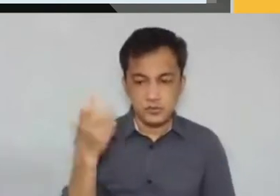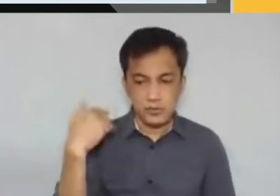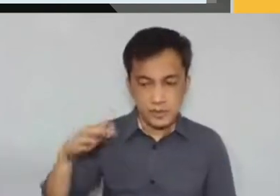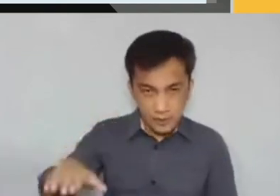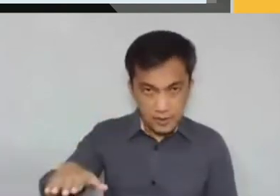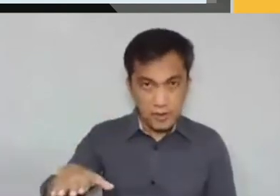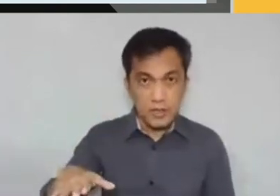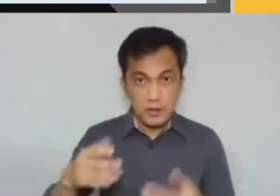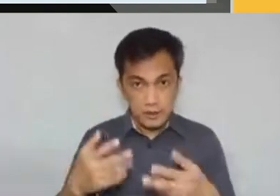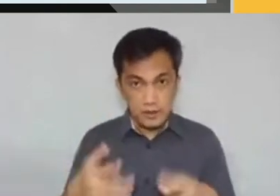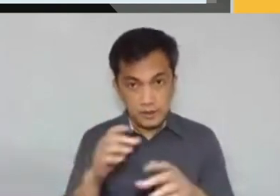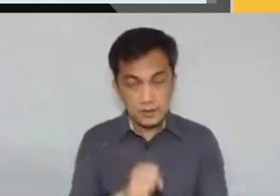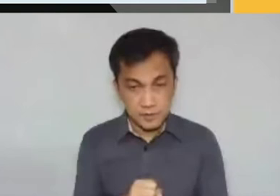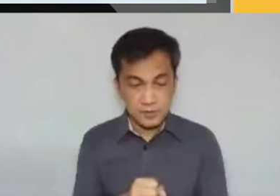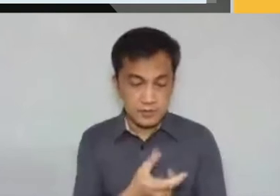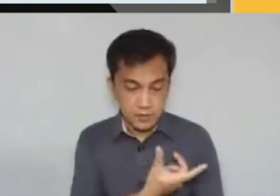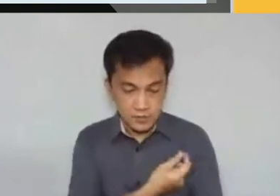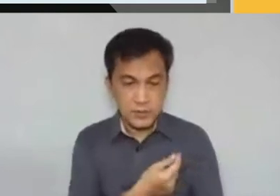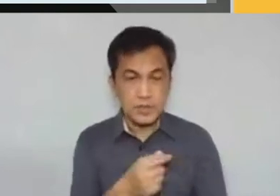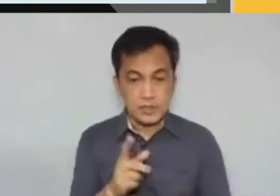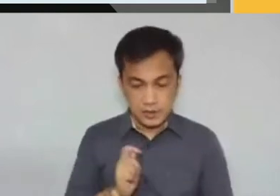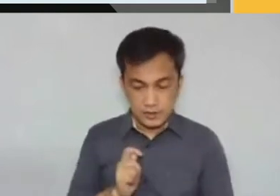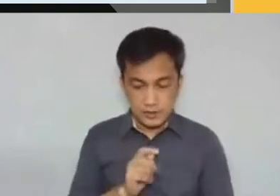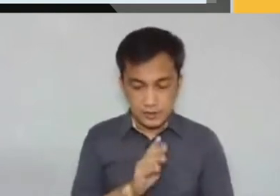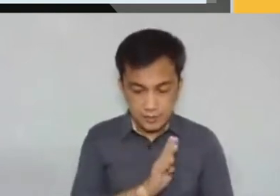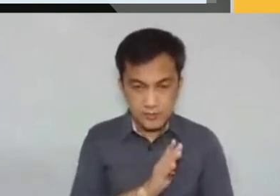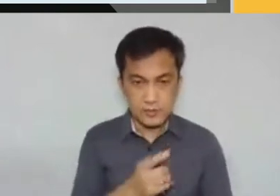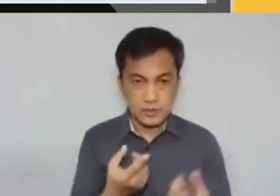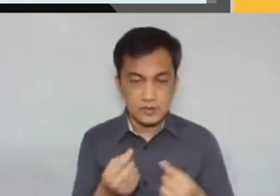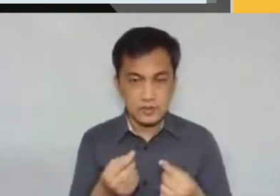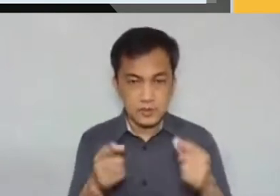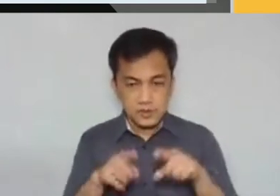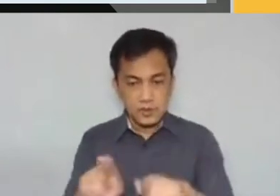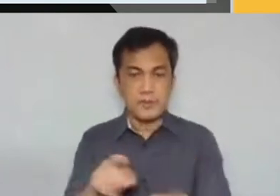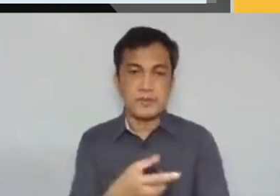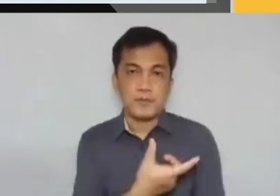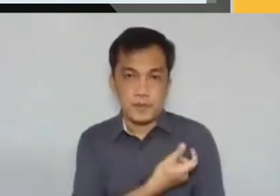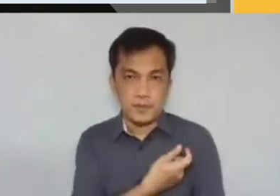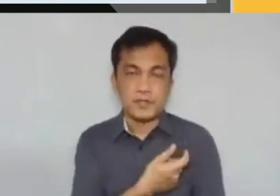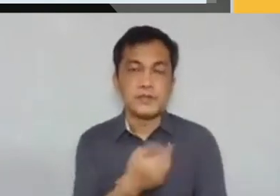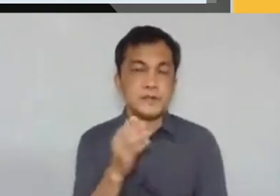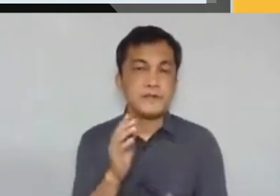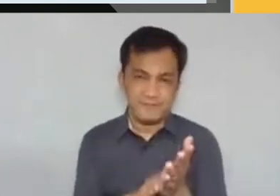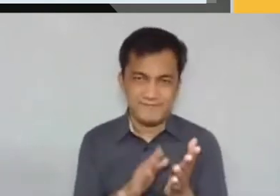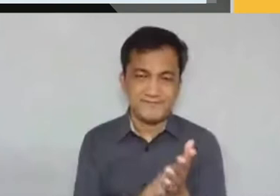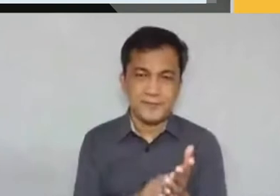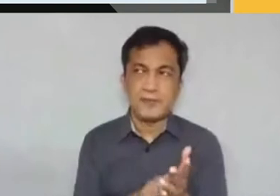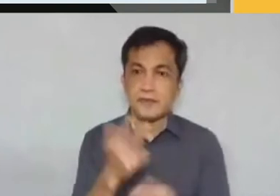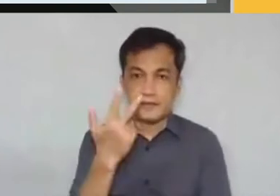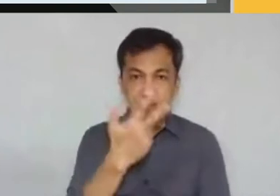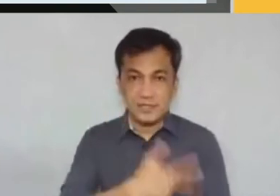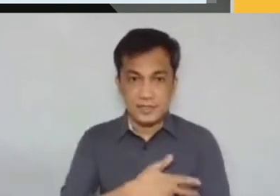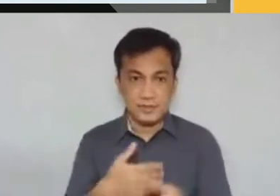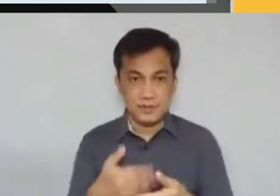kakatapos lamang niya maturukan ng TD sa isinagawang sabayang pagbabakuna sa kanilang paaralan tatlong araw bago